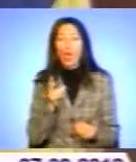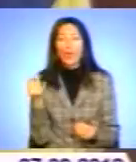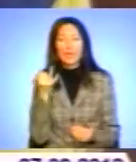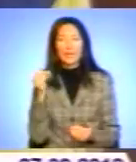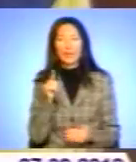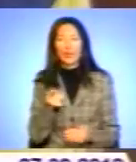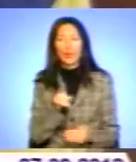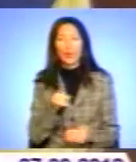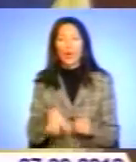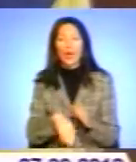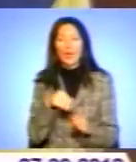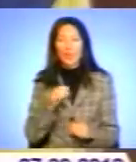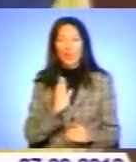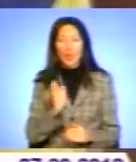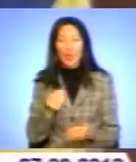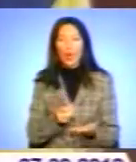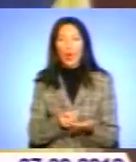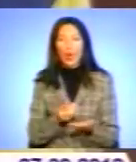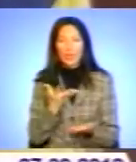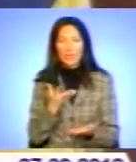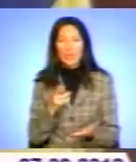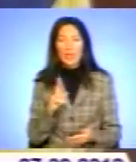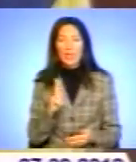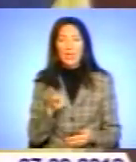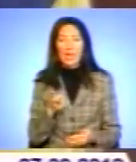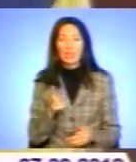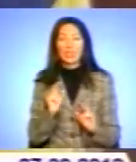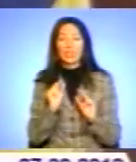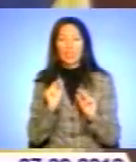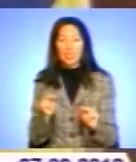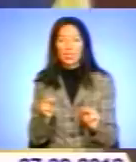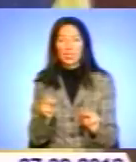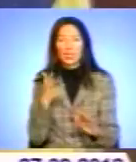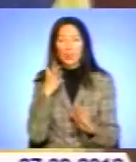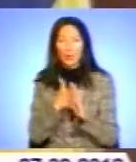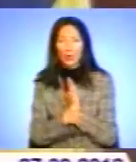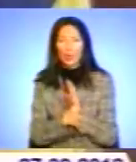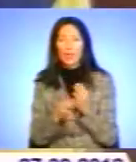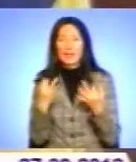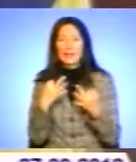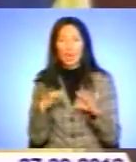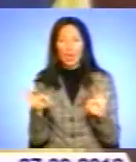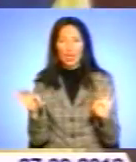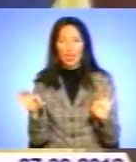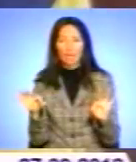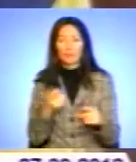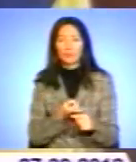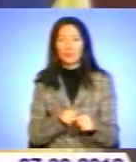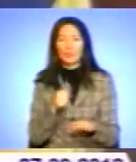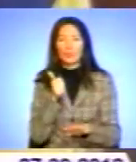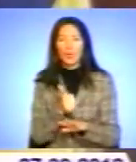в тому, щоб вибори були оцінені як чесні, прозорі і демократичні. Це